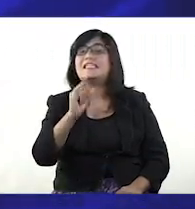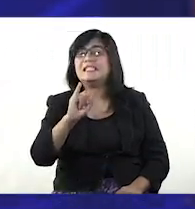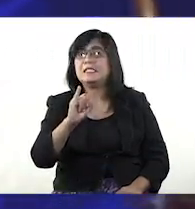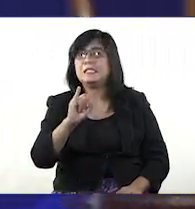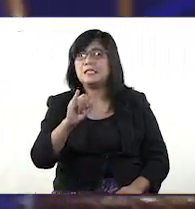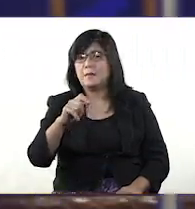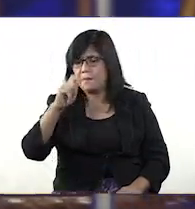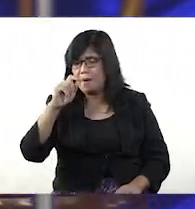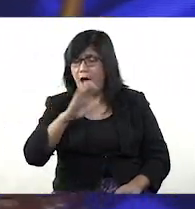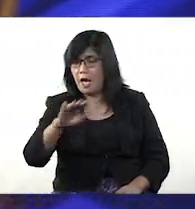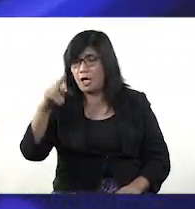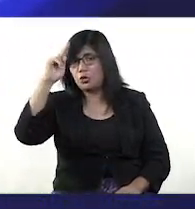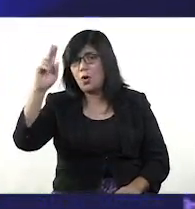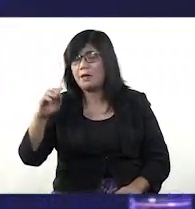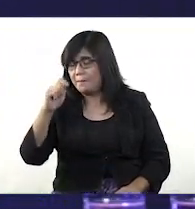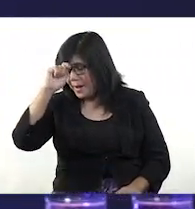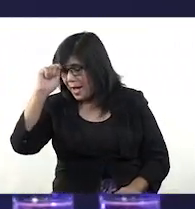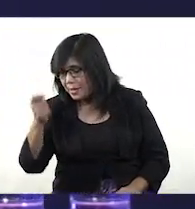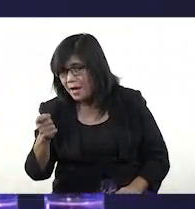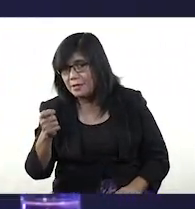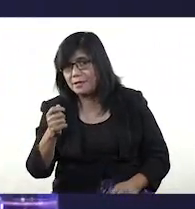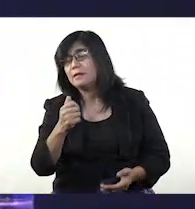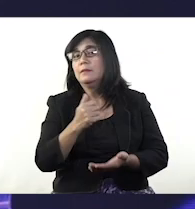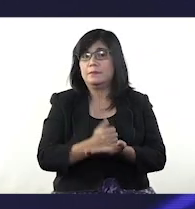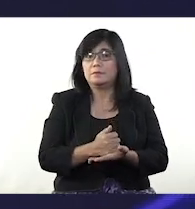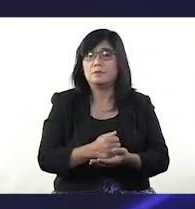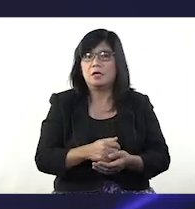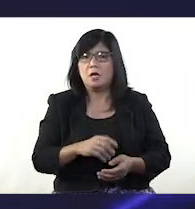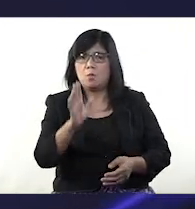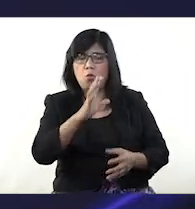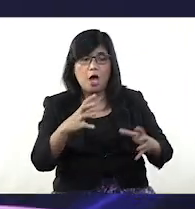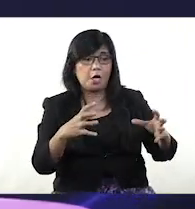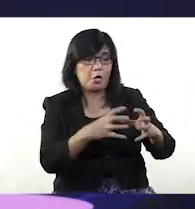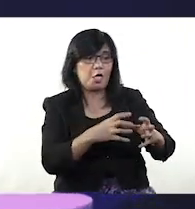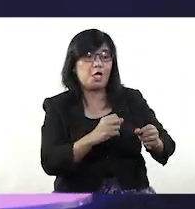menghormati Ayo kita tidak kompromi ya